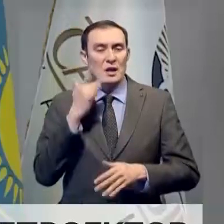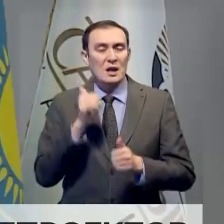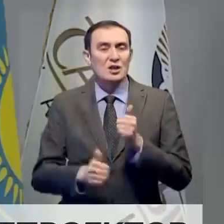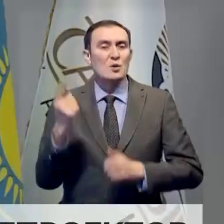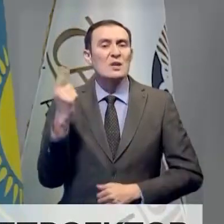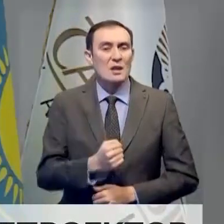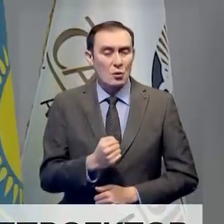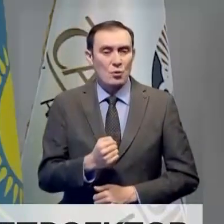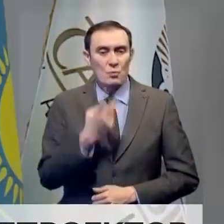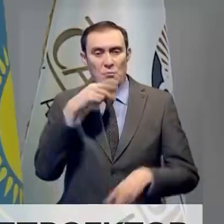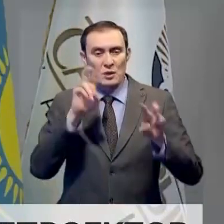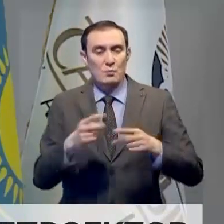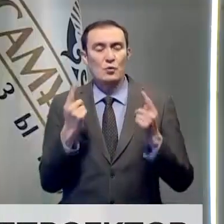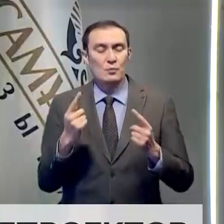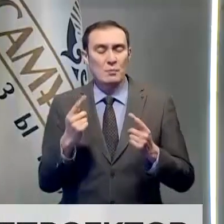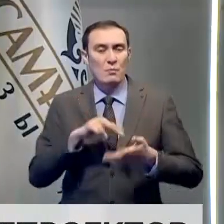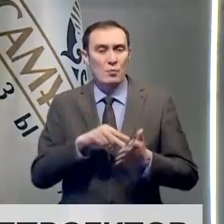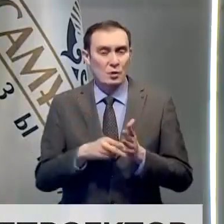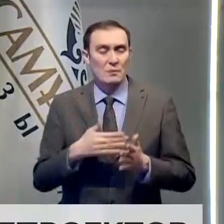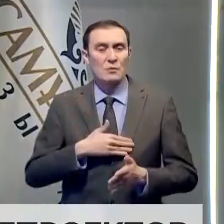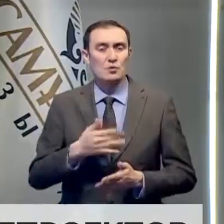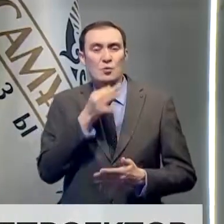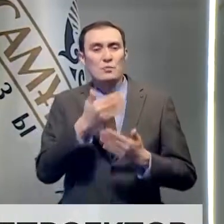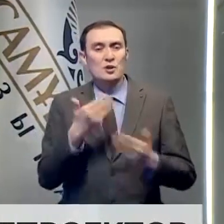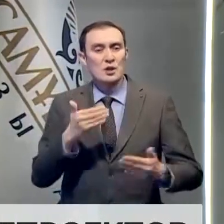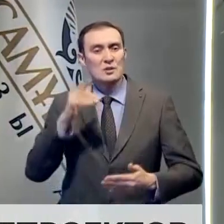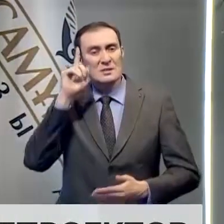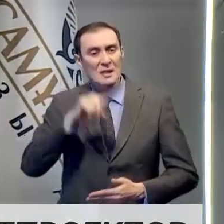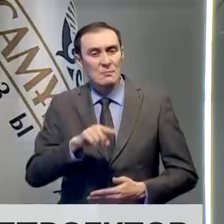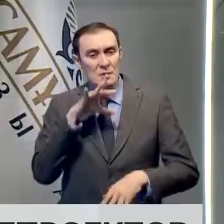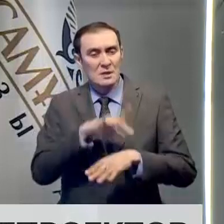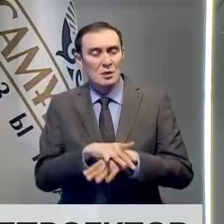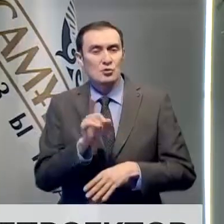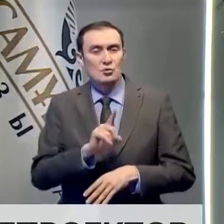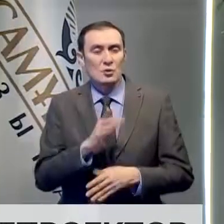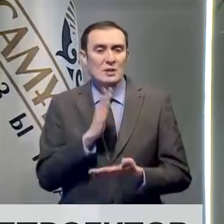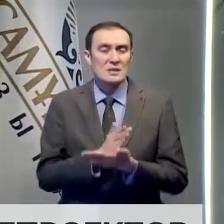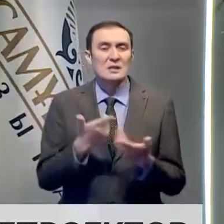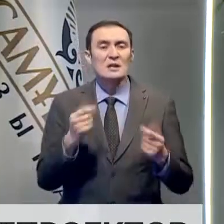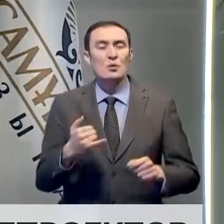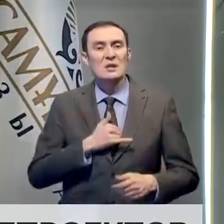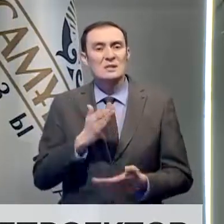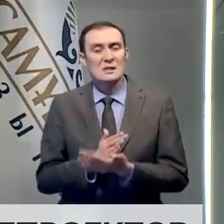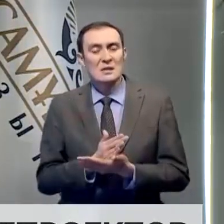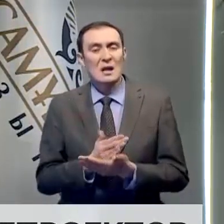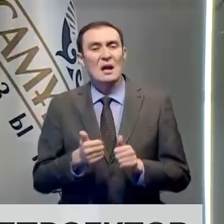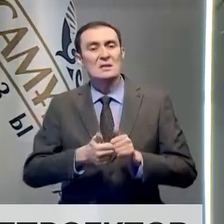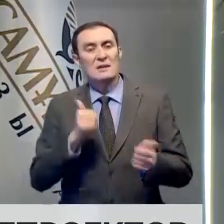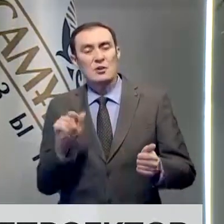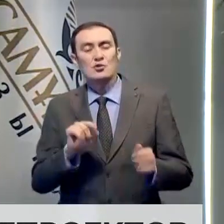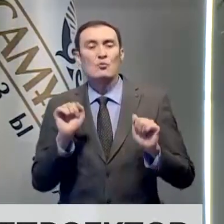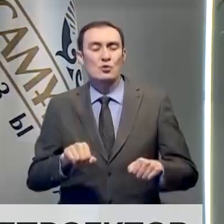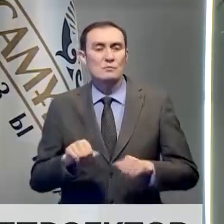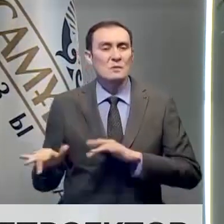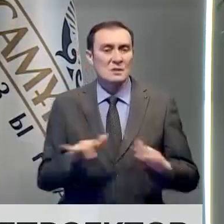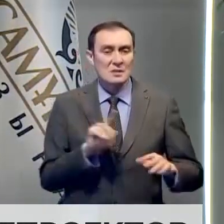еженедельный мониторинг по крупным инвестиционным проектам, чтобы мы уже упреждающие могли понимать, что здесь или там у нас возможно отклонение, какие меры мы можем